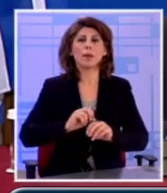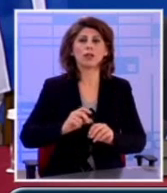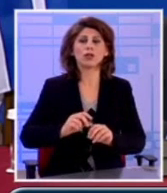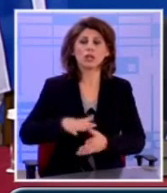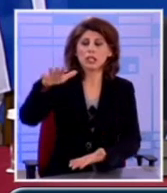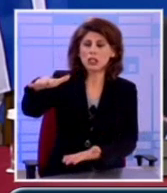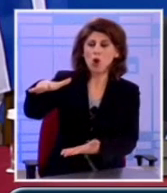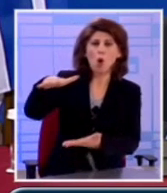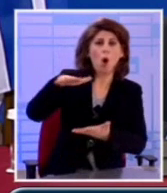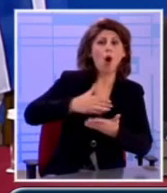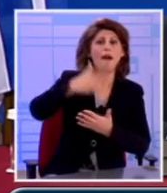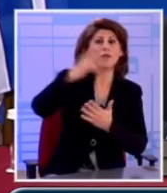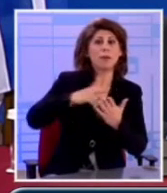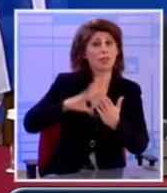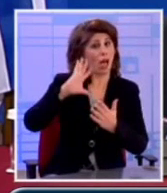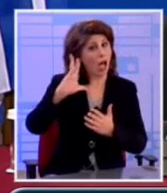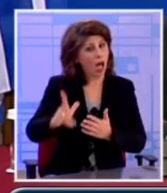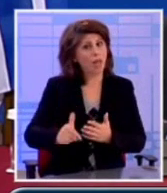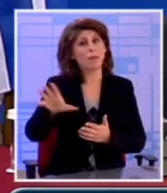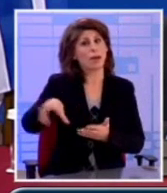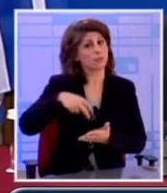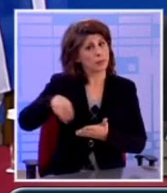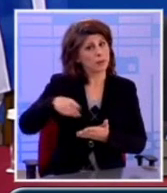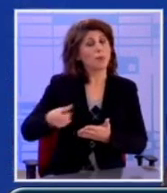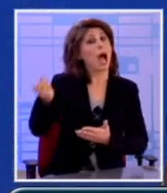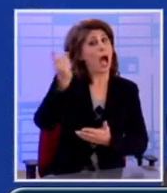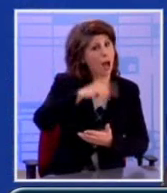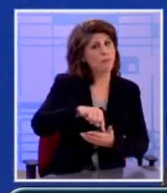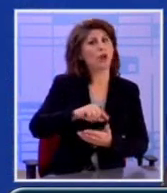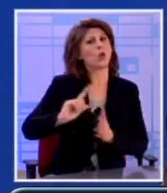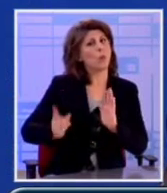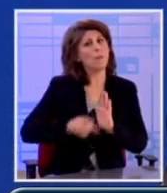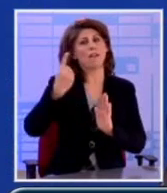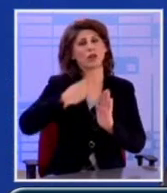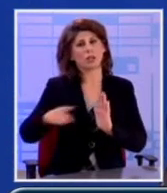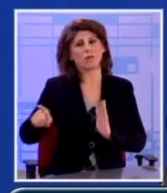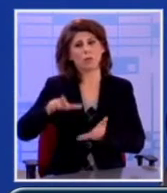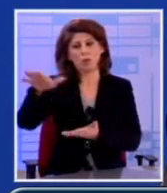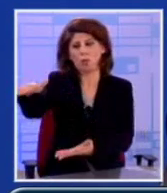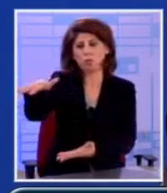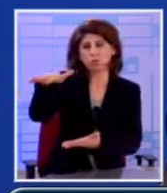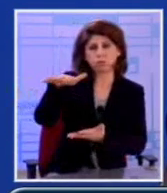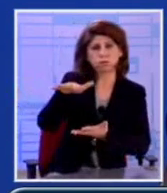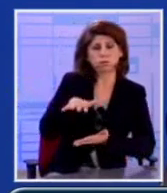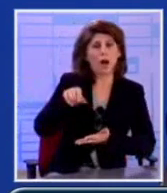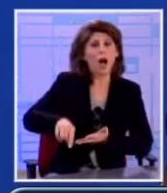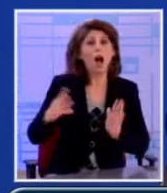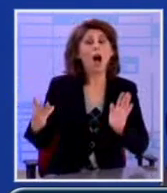που έχει προηγουμένως πάρει κάθε μέρα η Βουλή από άλλη πηγή. Αυτά όλα είναι μία τριπλή